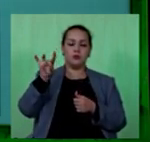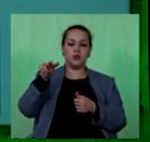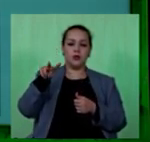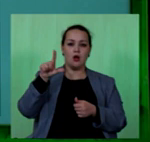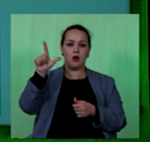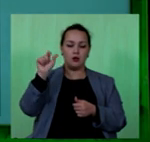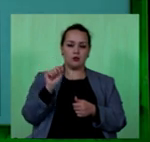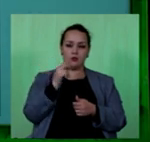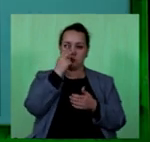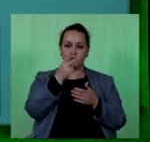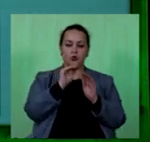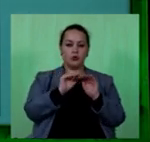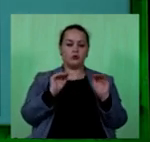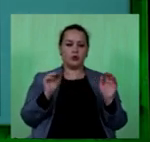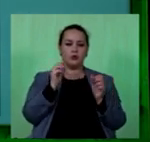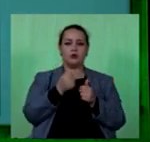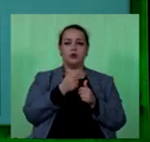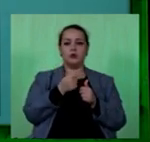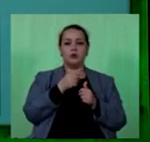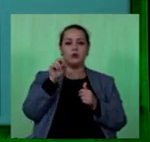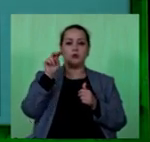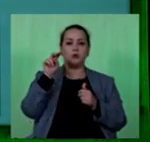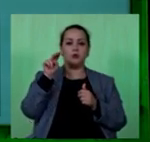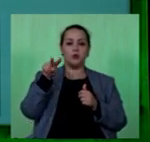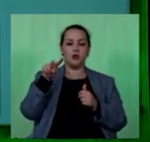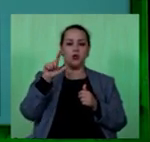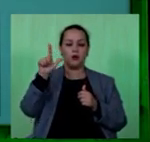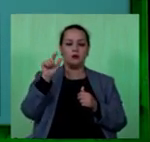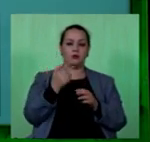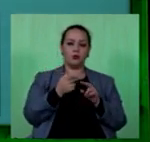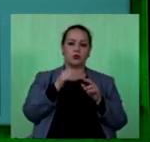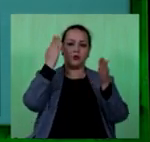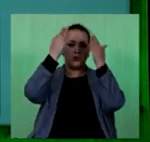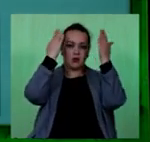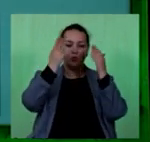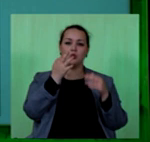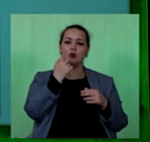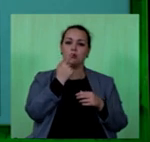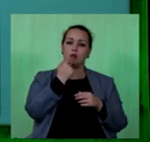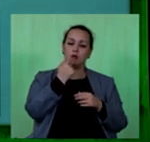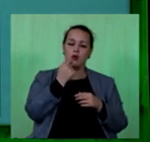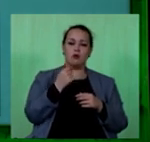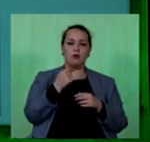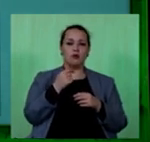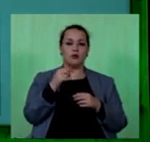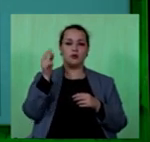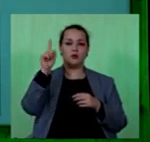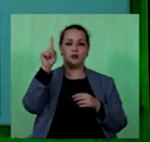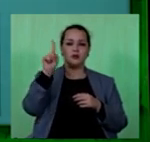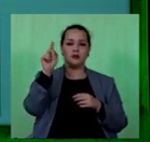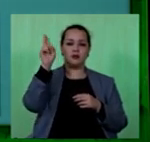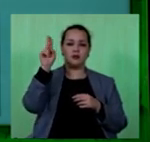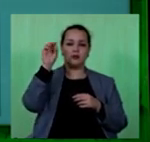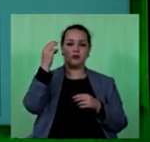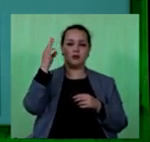посмотрите ребята имена прилагательное радостный красный здешний прилагательные